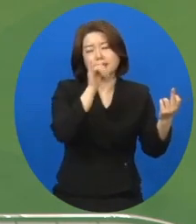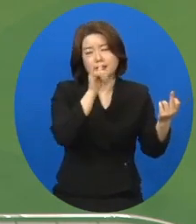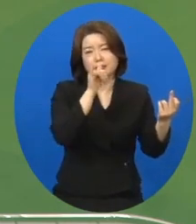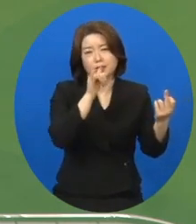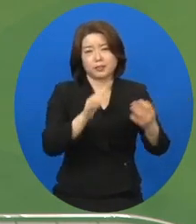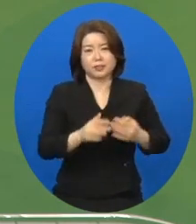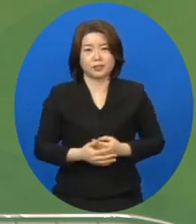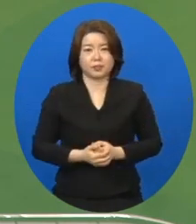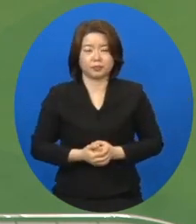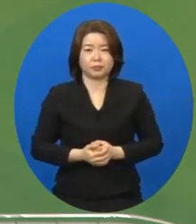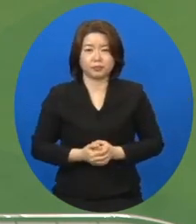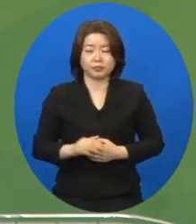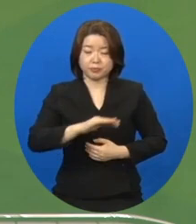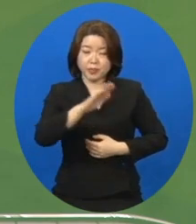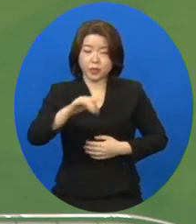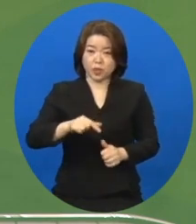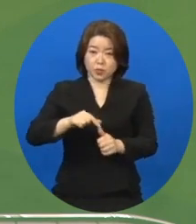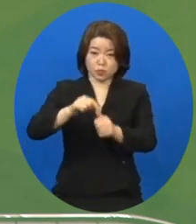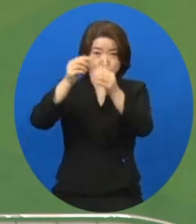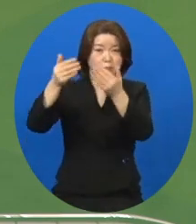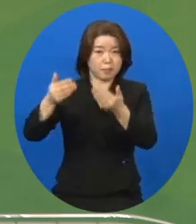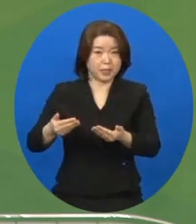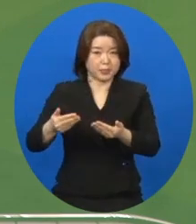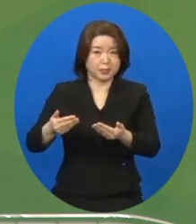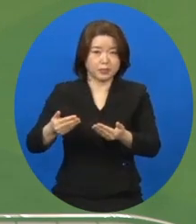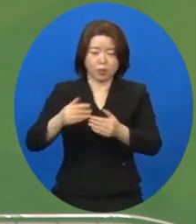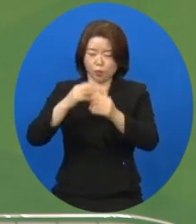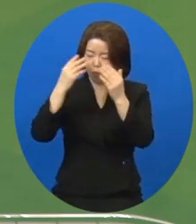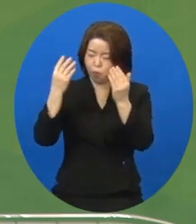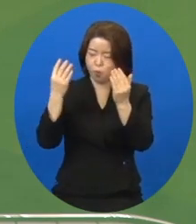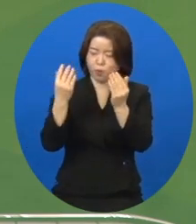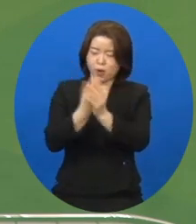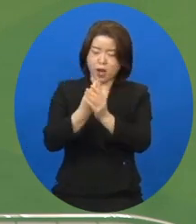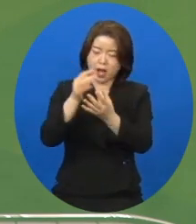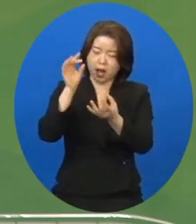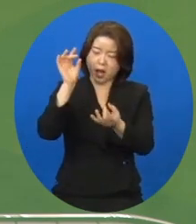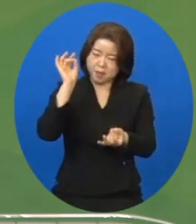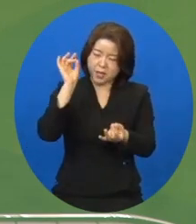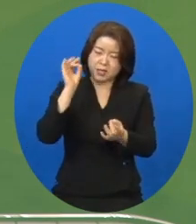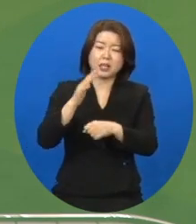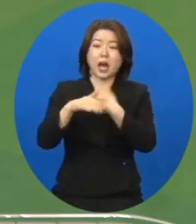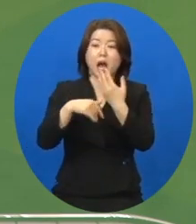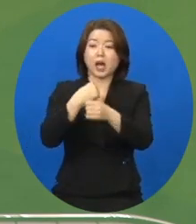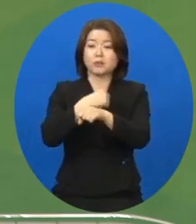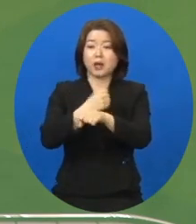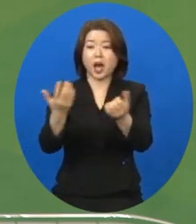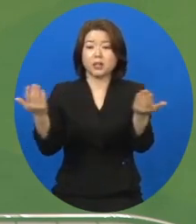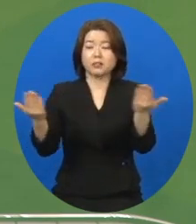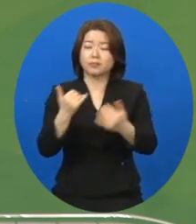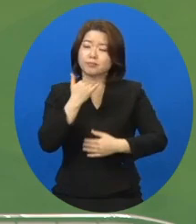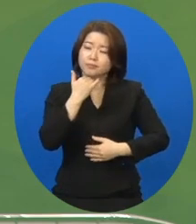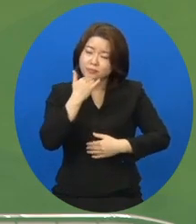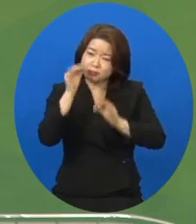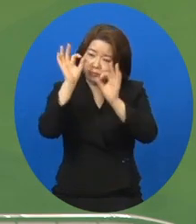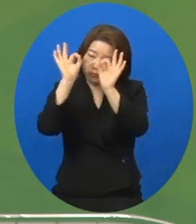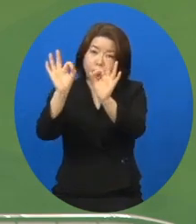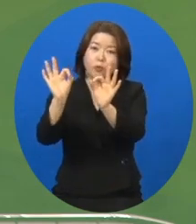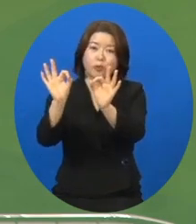우리는 구원받는 것은 전적으로 정말 가만히 하나님이 하시는 일을 지켜보기만